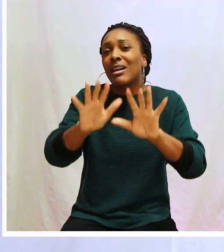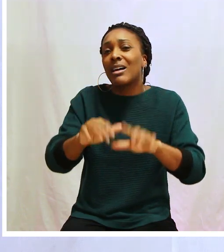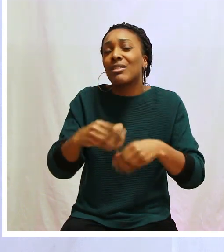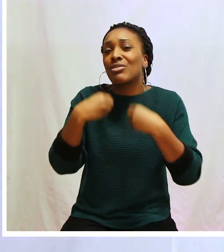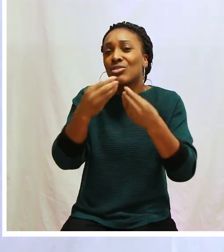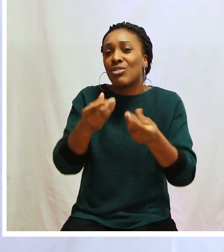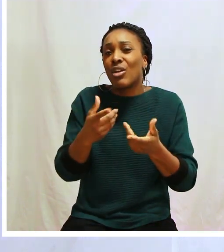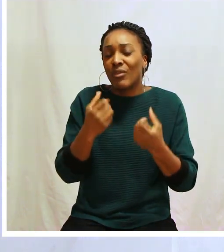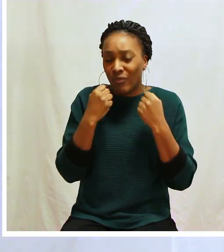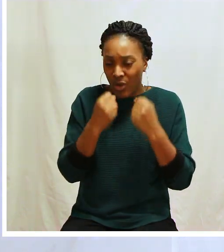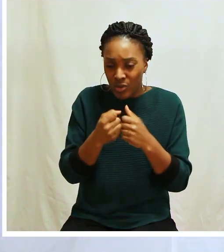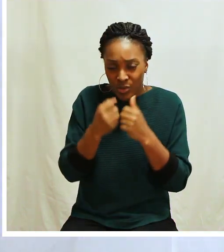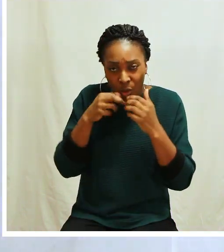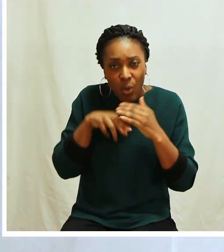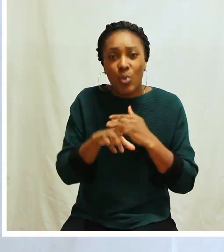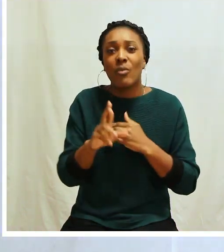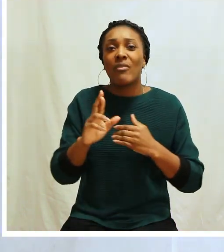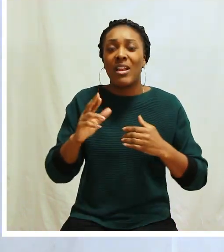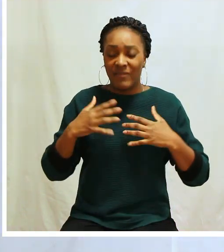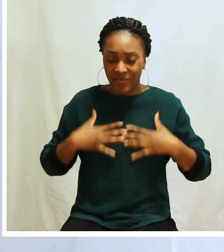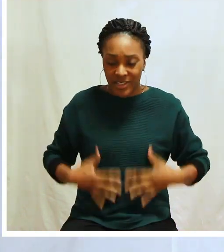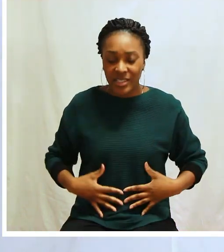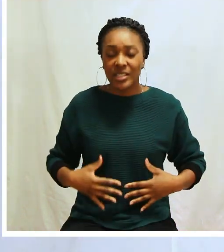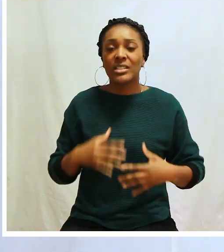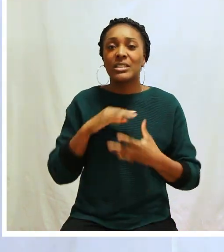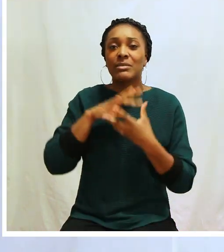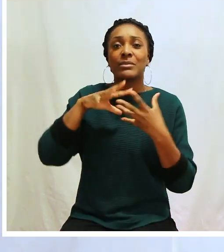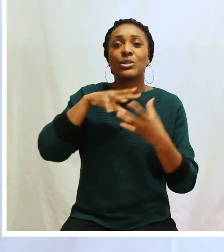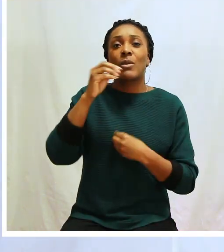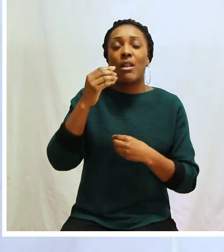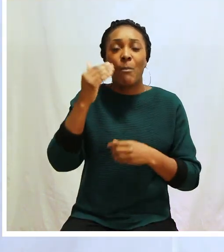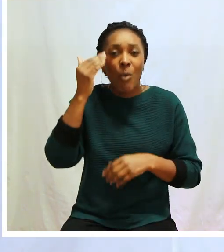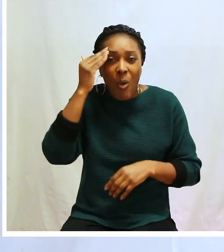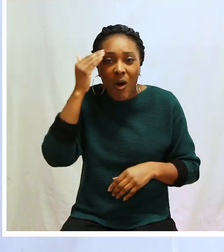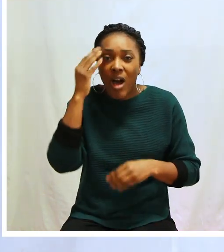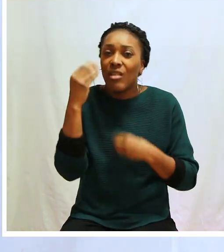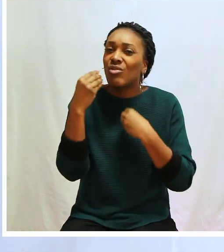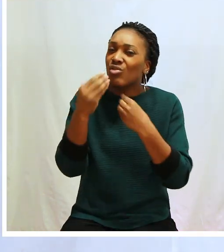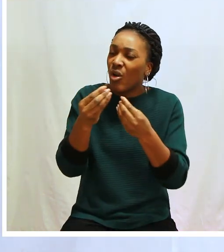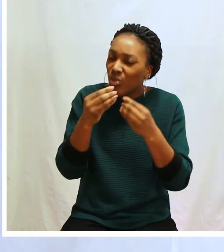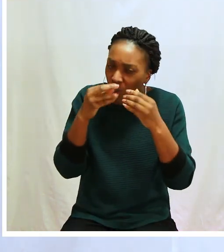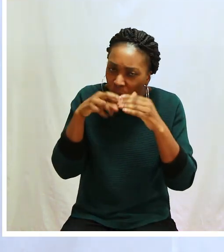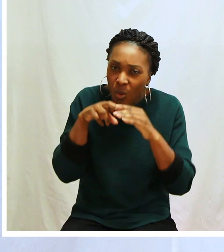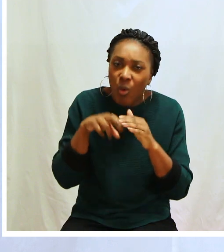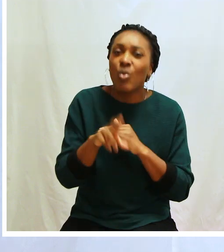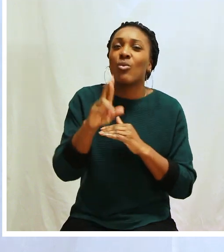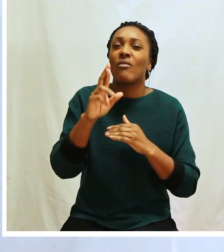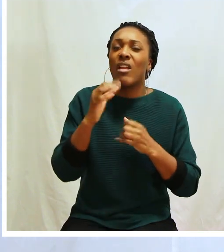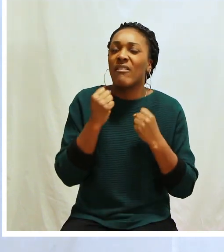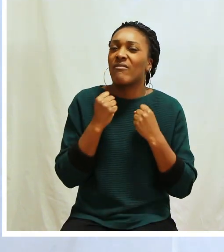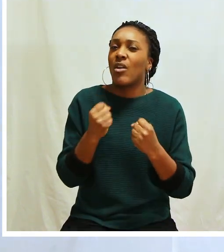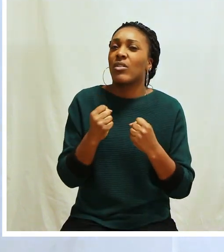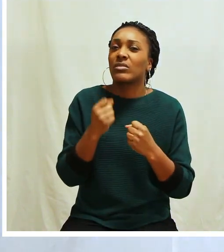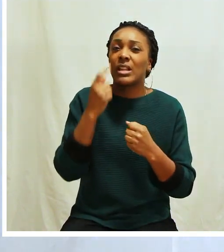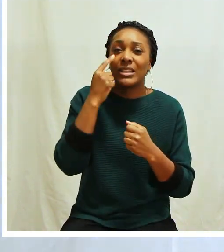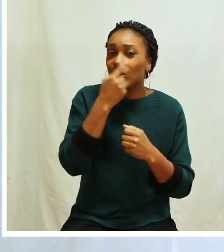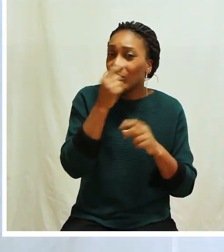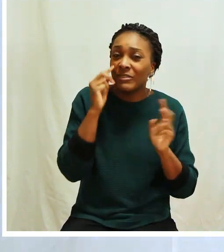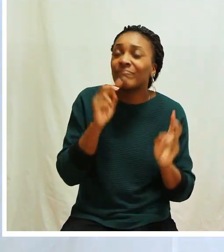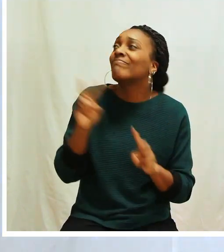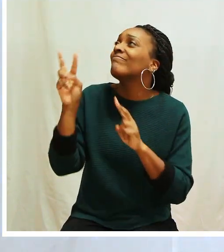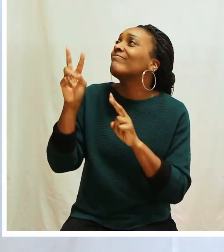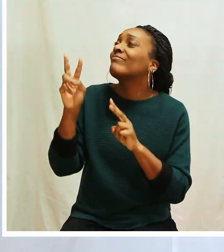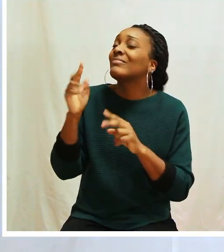soient renouvelés dans leur force physique, spirituelle et morale. Seigneur, que leurs yeux soient sur toi. Que ceux qui peut-être sont liés